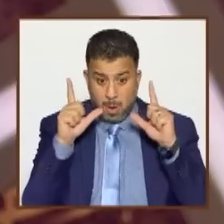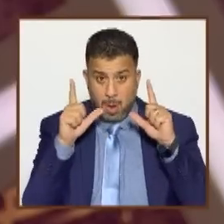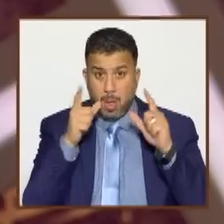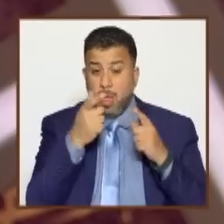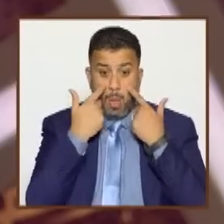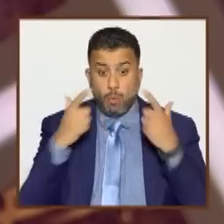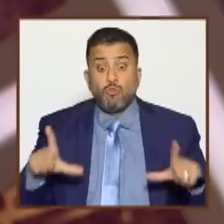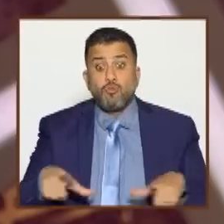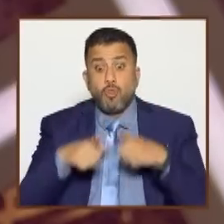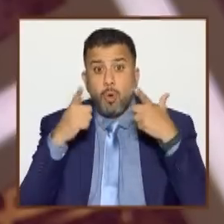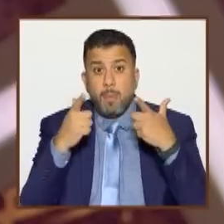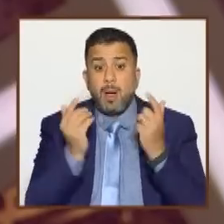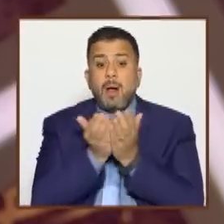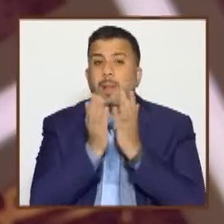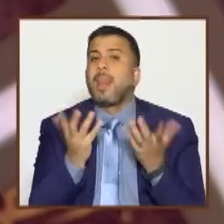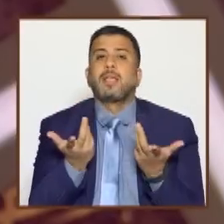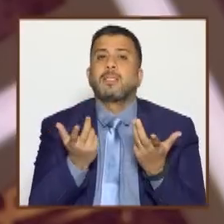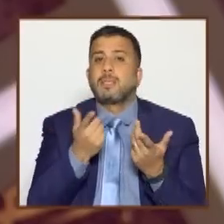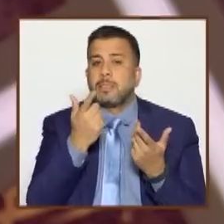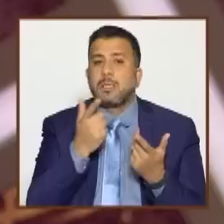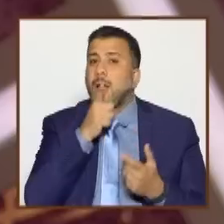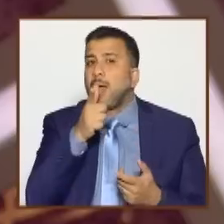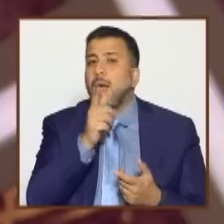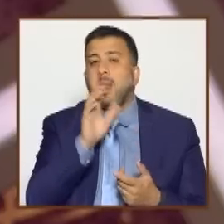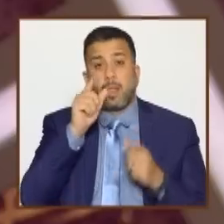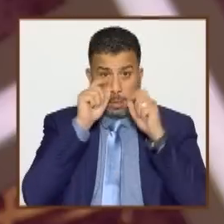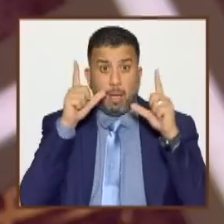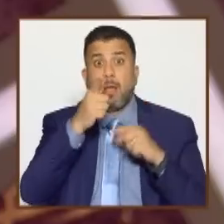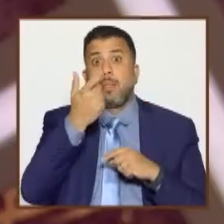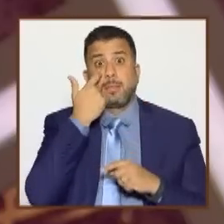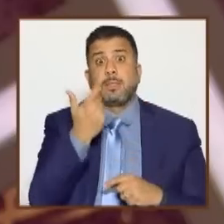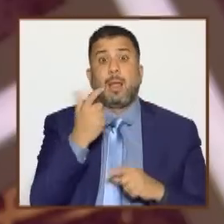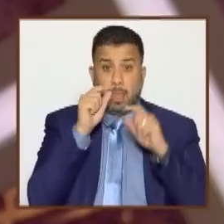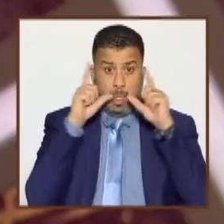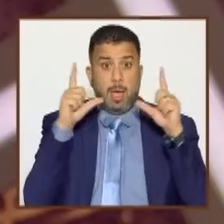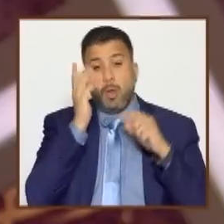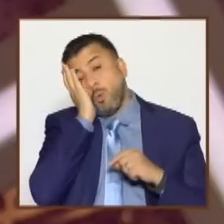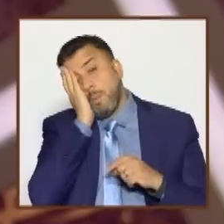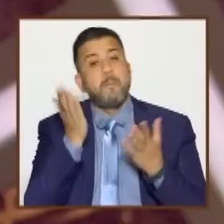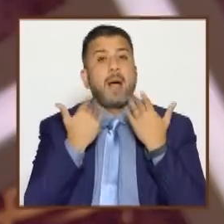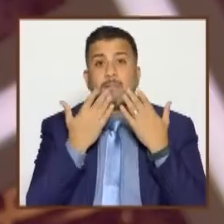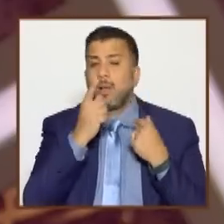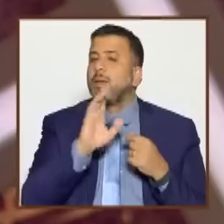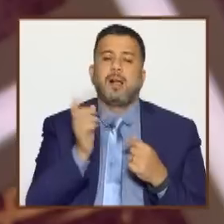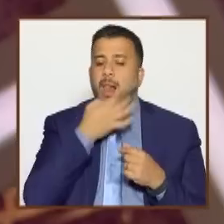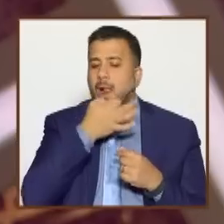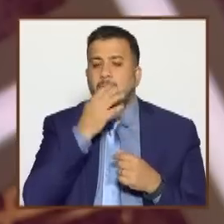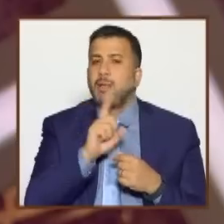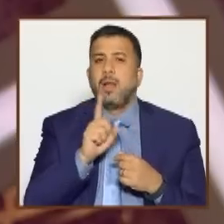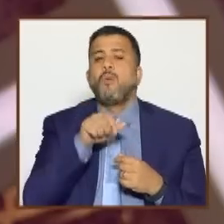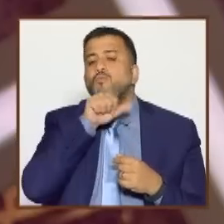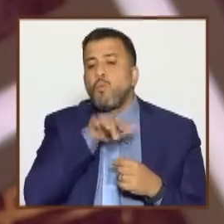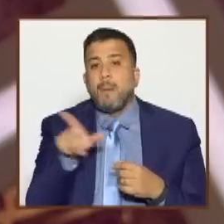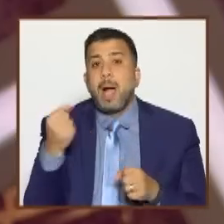أنه قائم، والنبي عليه الصلاة والسلام إنما كان يأتي بها عند نومه،